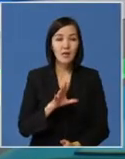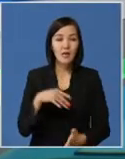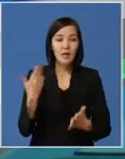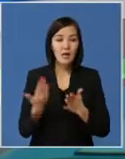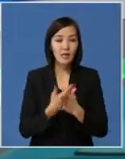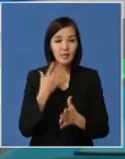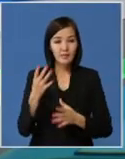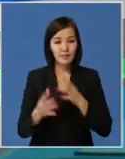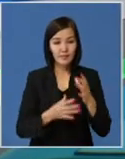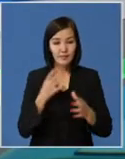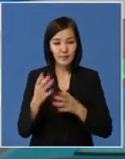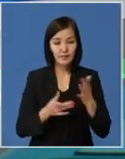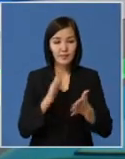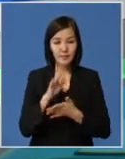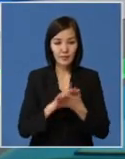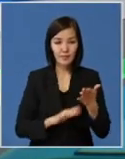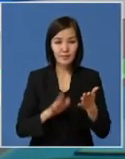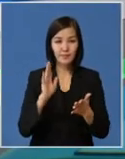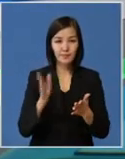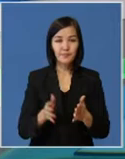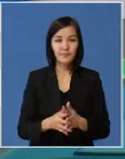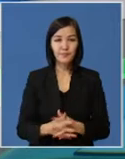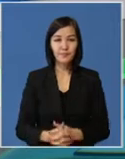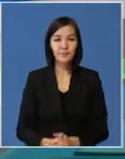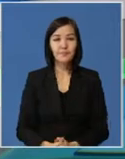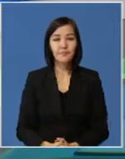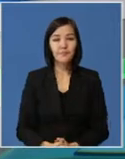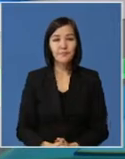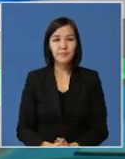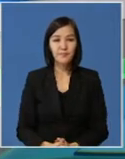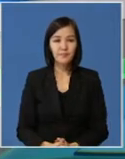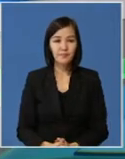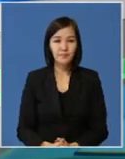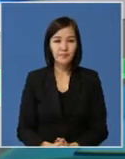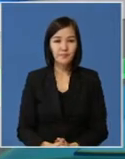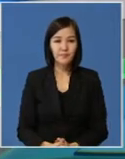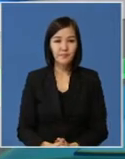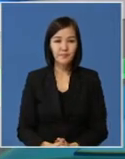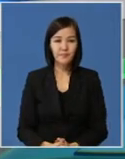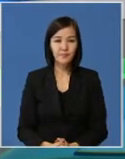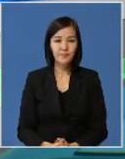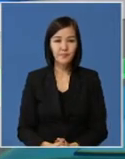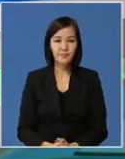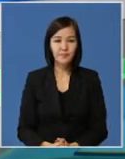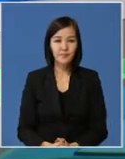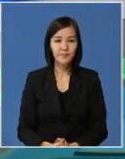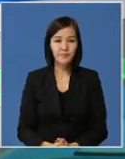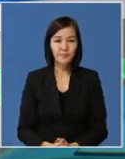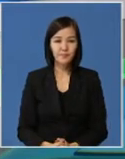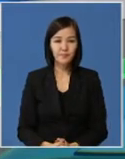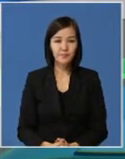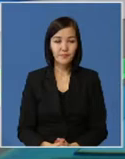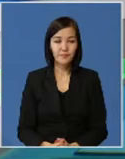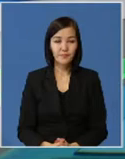Оңтүстік Кореяда кимчи фестивалі өтіп, халық ұлттық тағамға қарық болды. Ал Орталық Америкадан шыққан ашқұрсақ босқындарының үшінші легі ақшқа